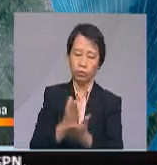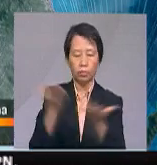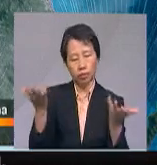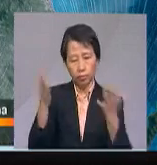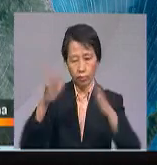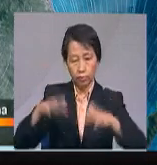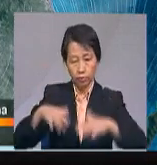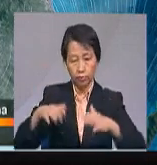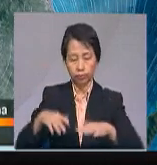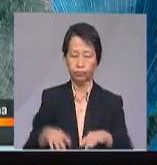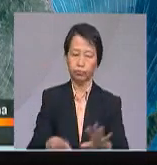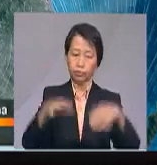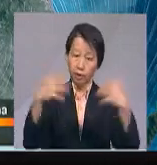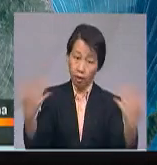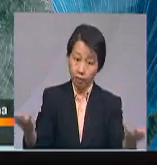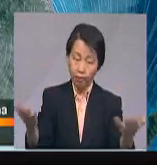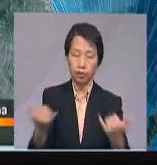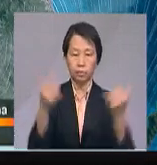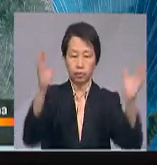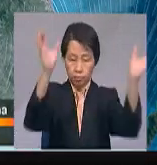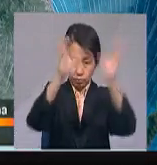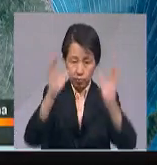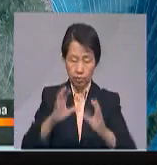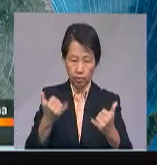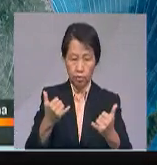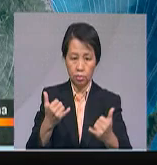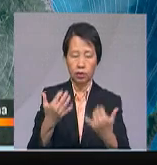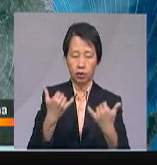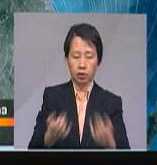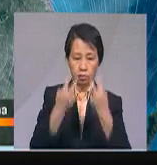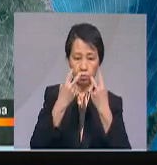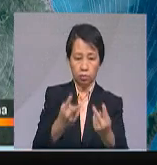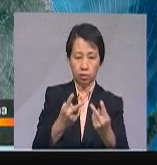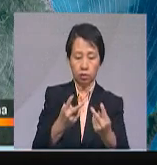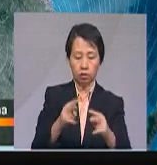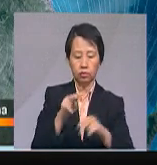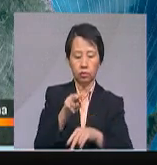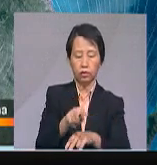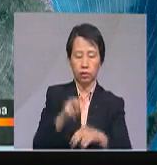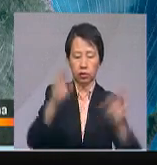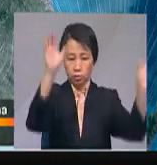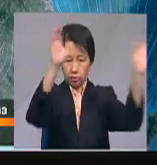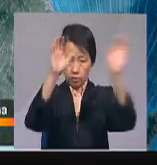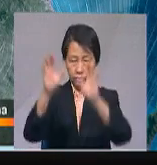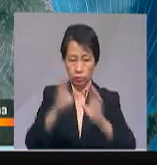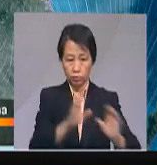Baiklah, sekian sahaja informasi cuaca pada malam ini. Sebelum berpisah, kita ikuti tinjauan cuaca